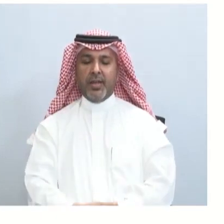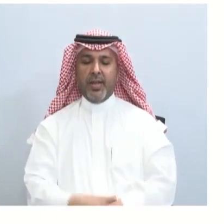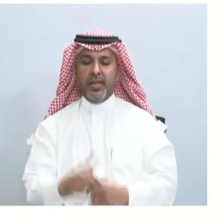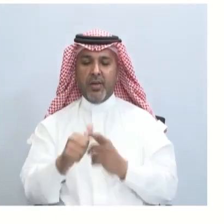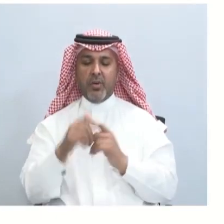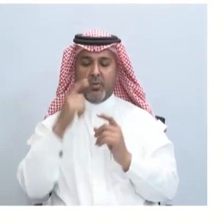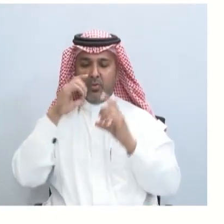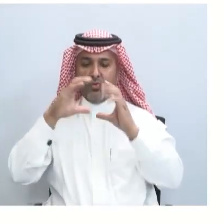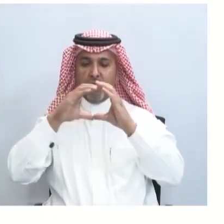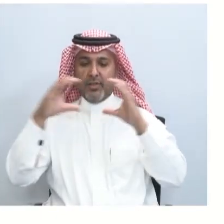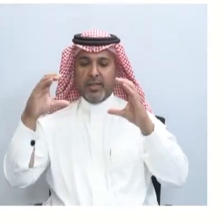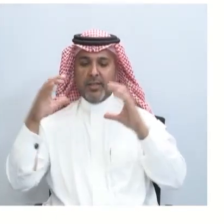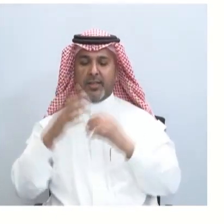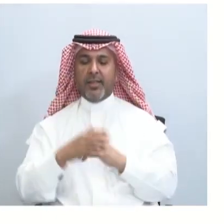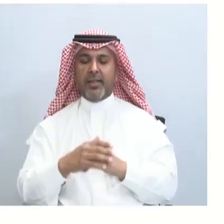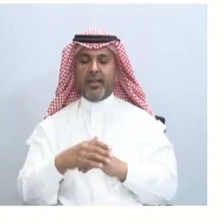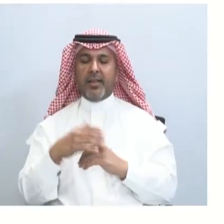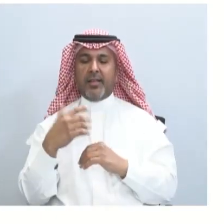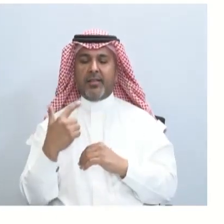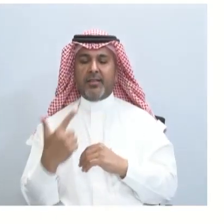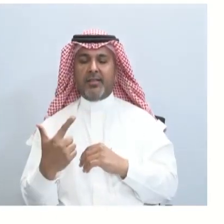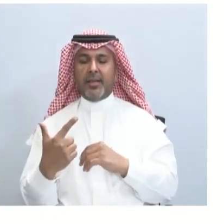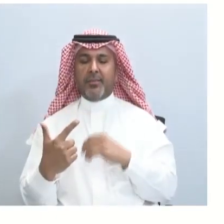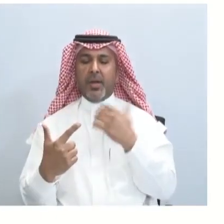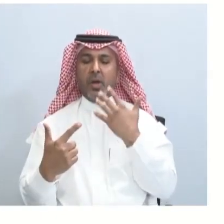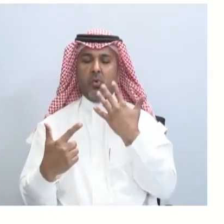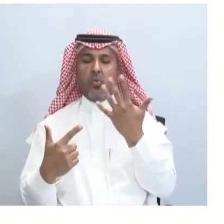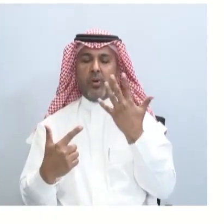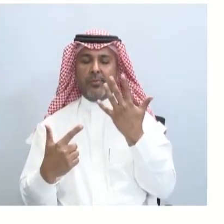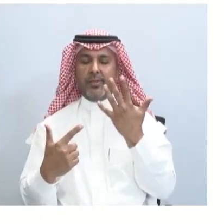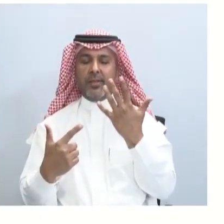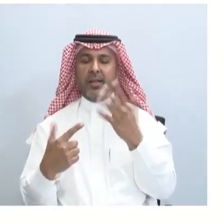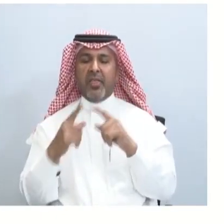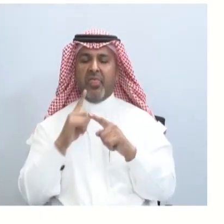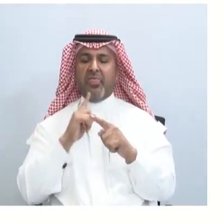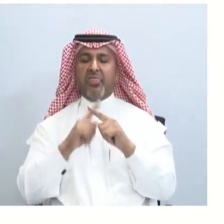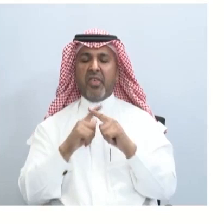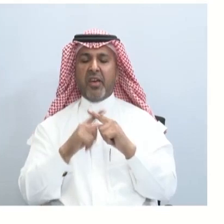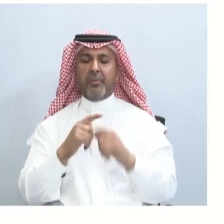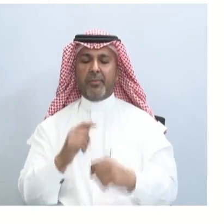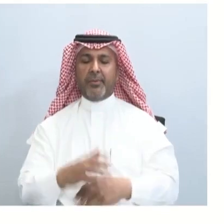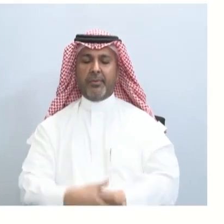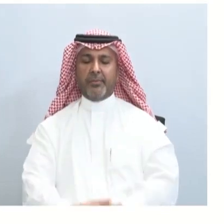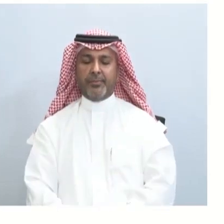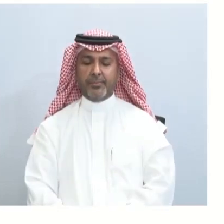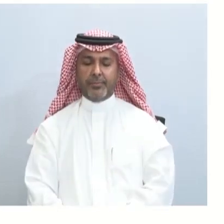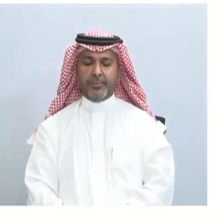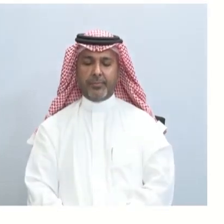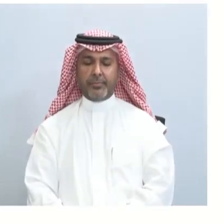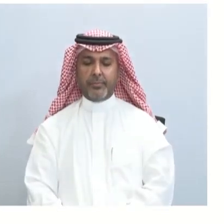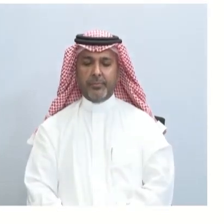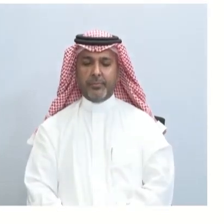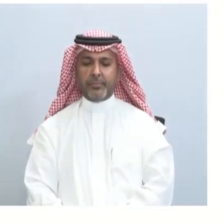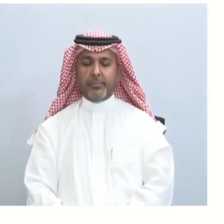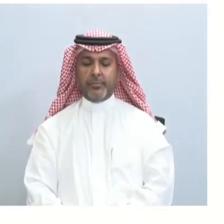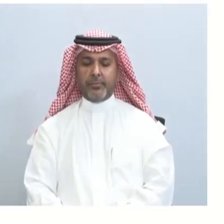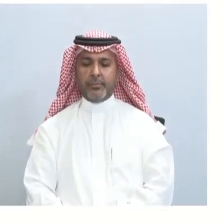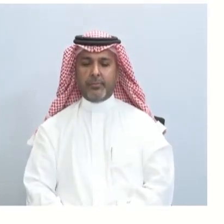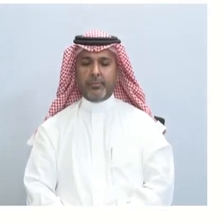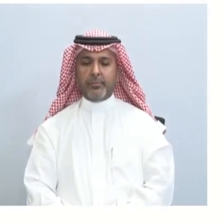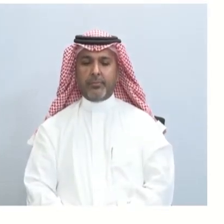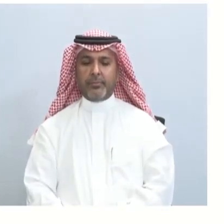مربع الان نوجد مساحه المستطيل لدينا ابعاده الطول في العرض الطول سبعه كما هو واضح امامنا